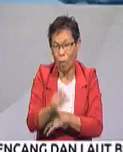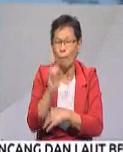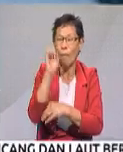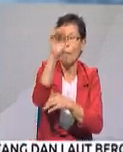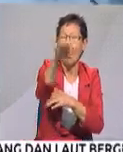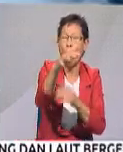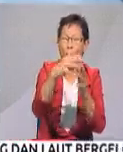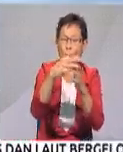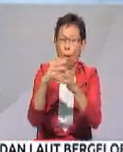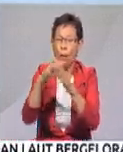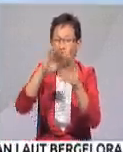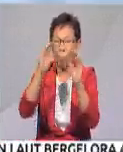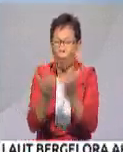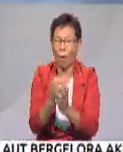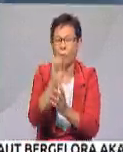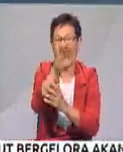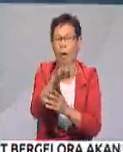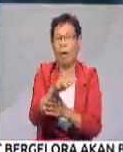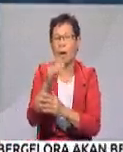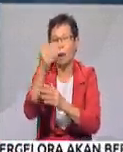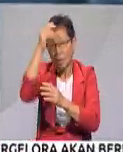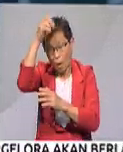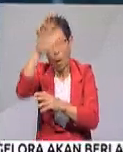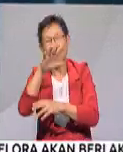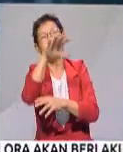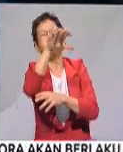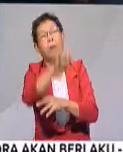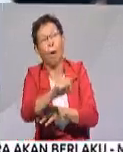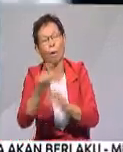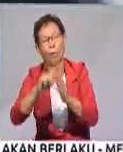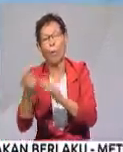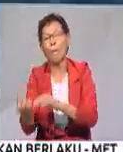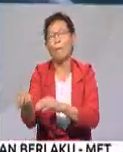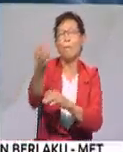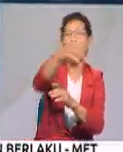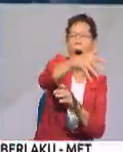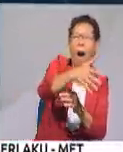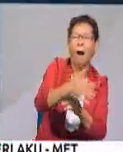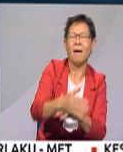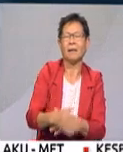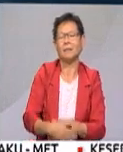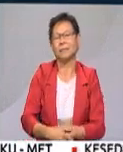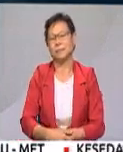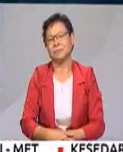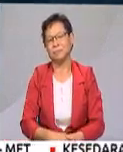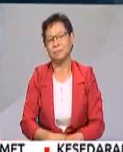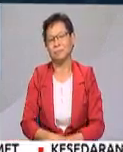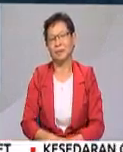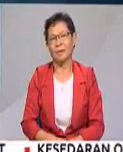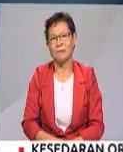membaling bola rugby ke laut yang disambut oleh haiwan berkenaan yang kemudian membalingnya semula ke arah mereka.